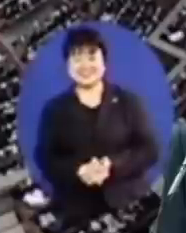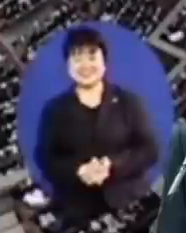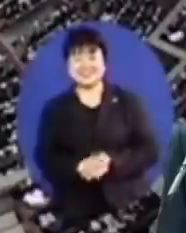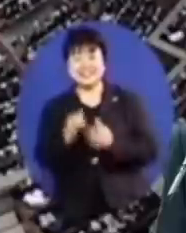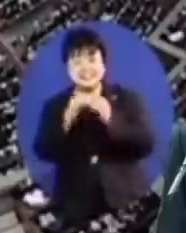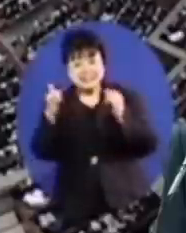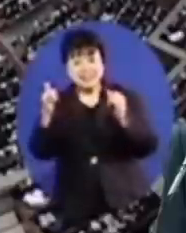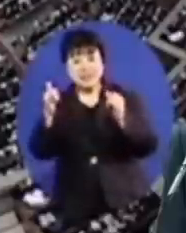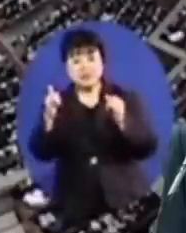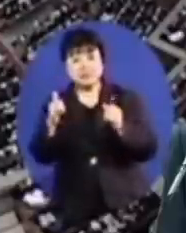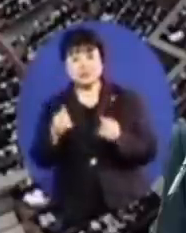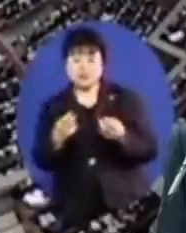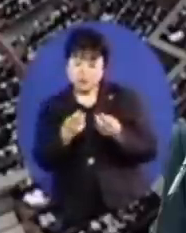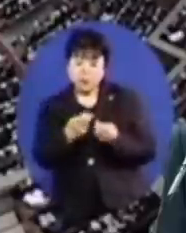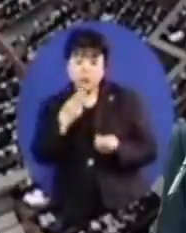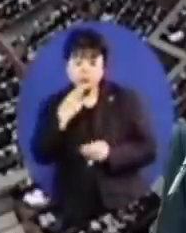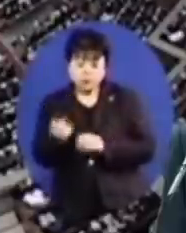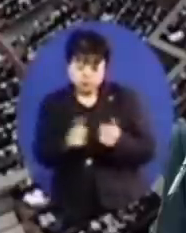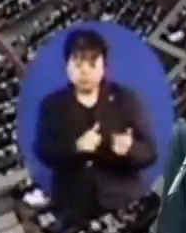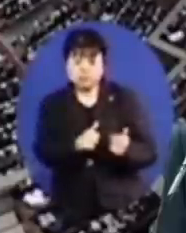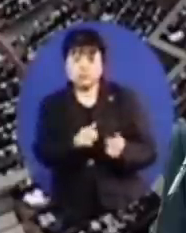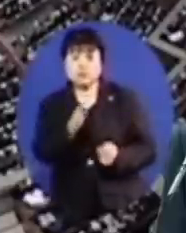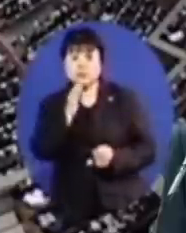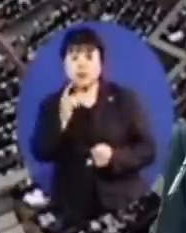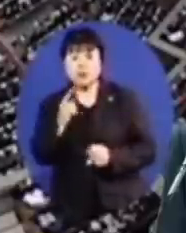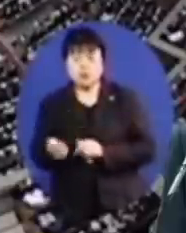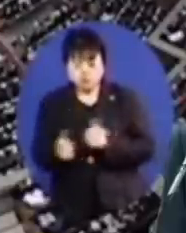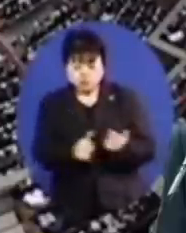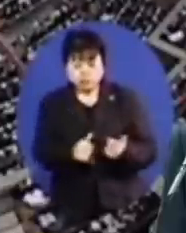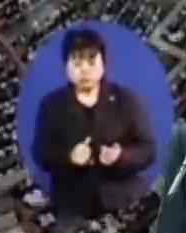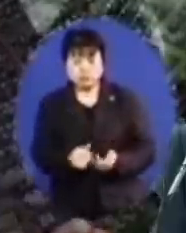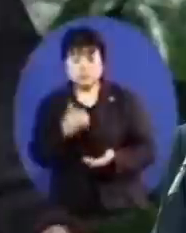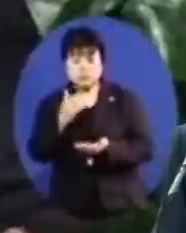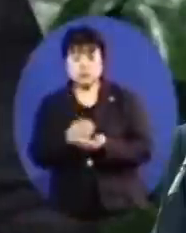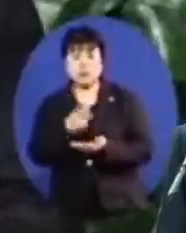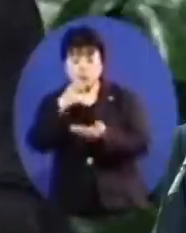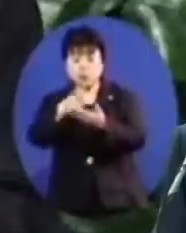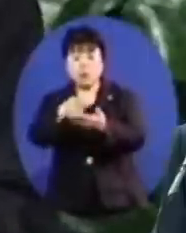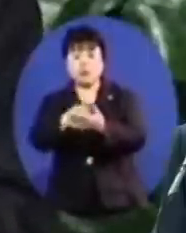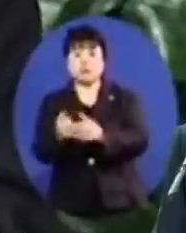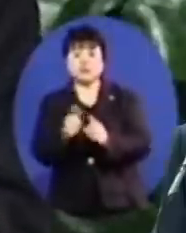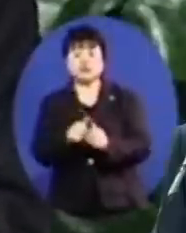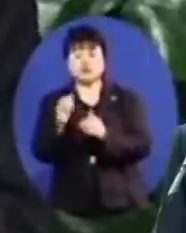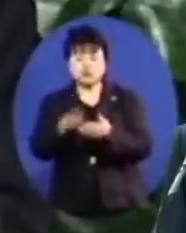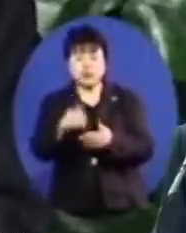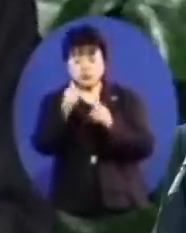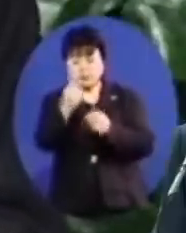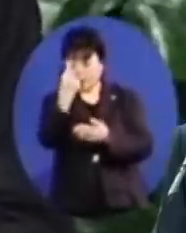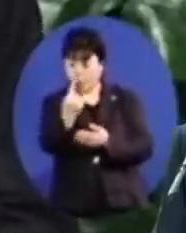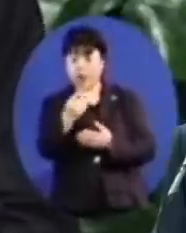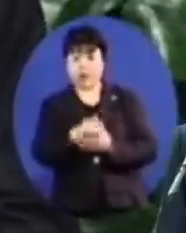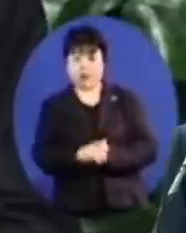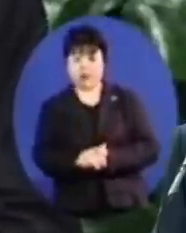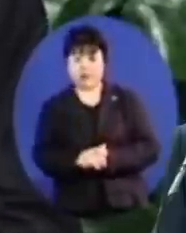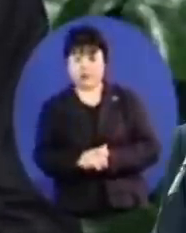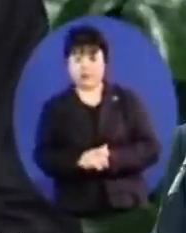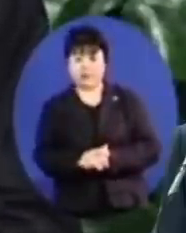사람은 어찌할 수 없이 죽는 것입니다. 한번 죽는 것은 정한이지요. 죽고 난 다음에는 심판이 있습니다.